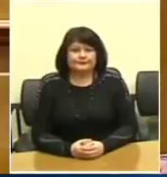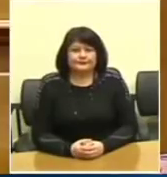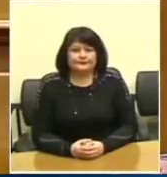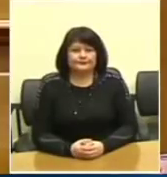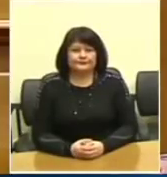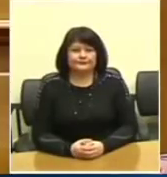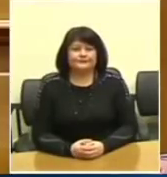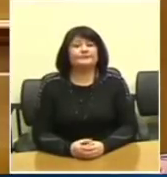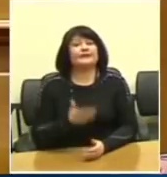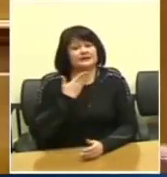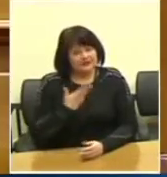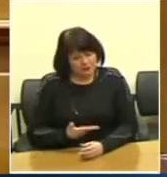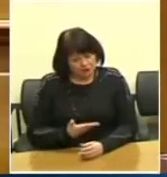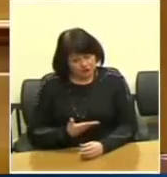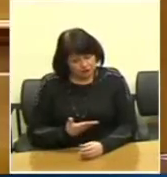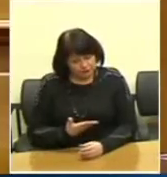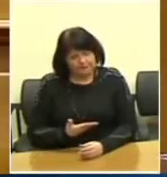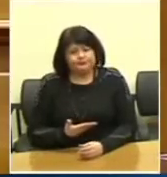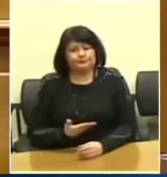Κλείνω λοιπόν την παρέμβασή μου